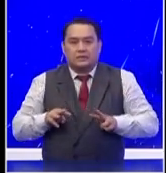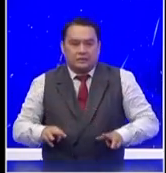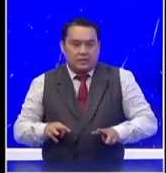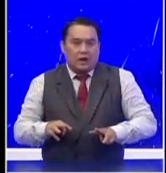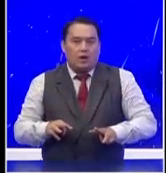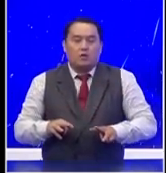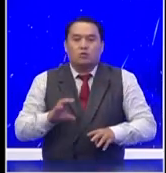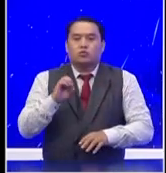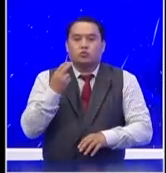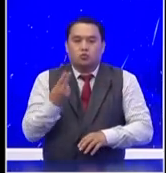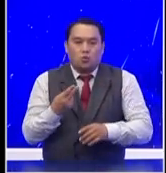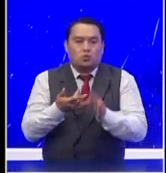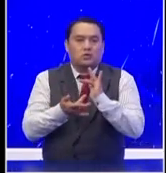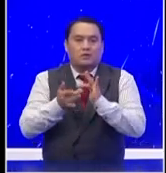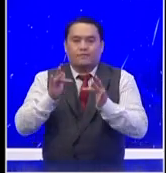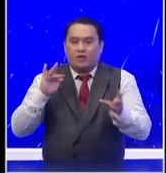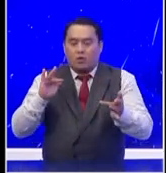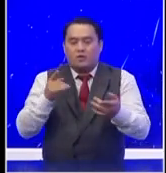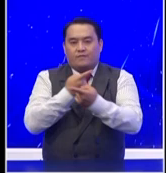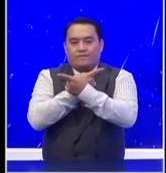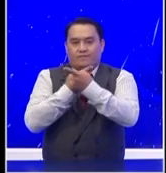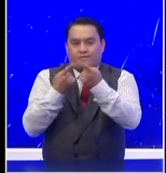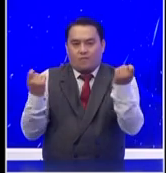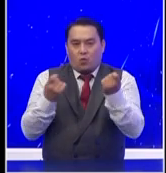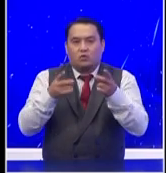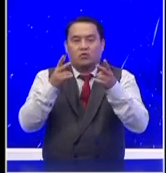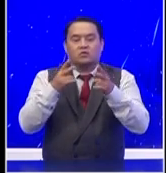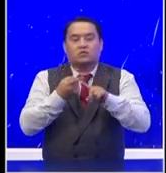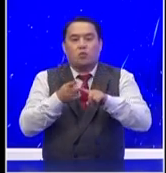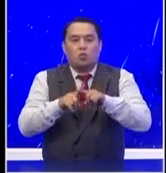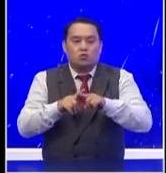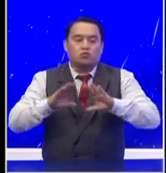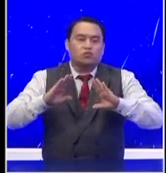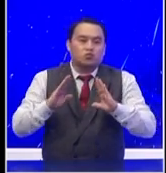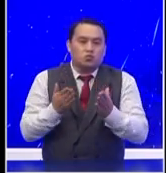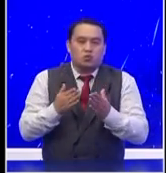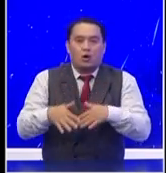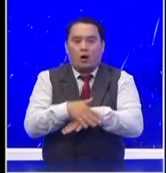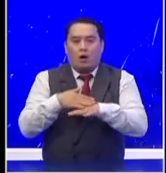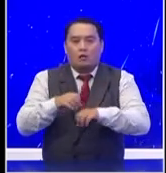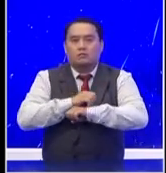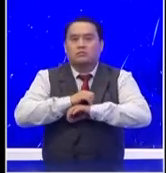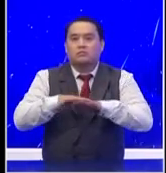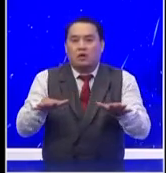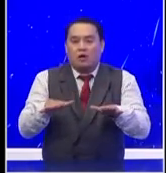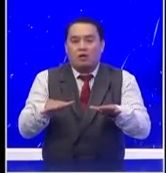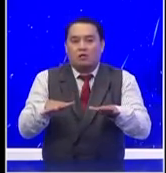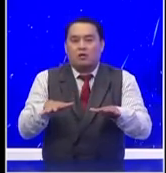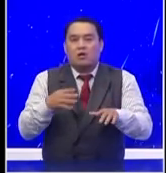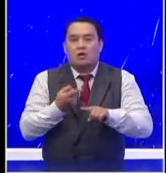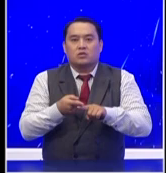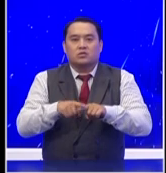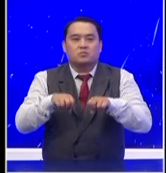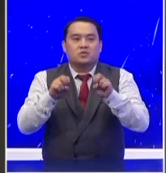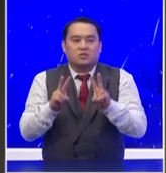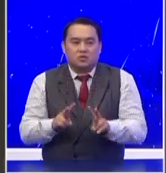министрлігі әлеуметтік желілерде тараған хабарламалар мен эпизодтық жарияланымдарды ауыл тұрғындары таратпаған. Алауыздық тудыру үшін